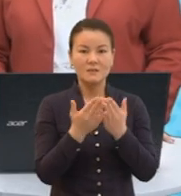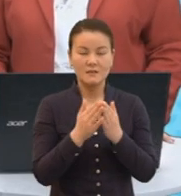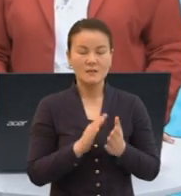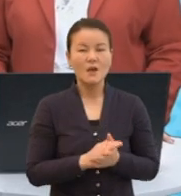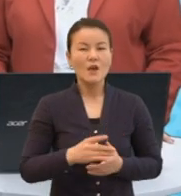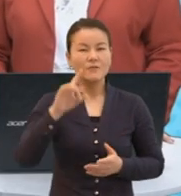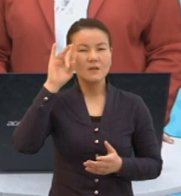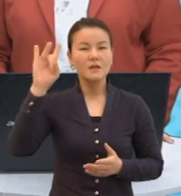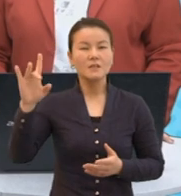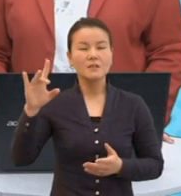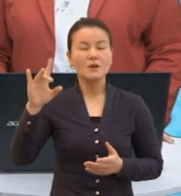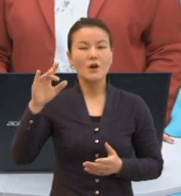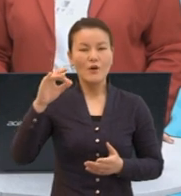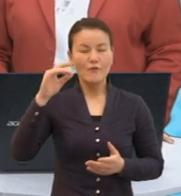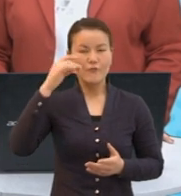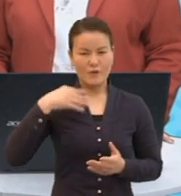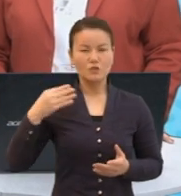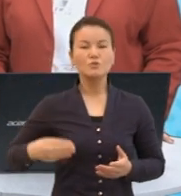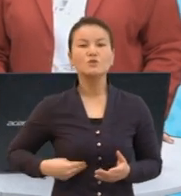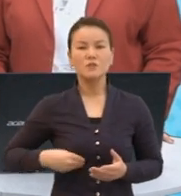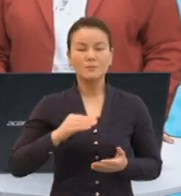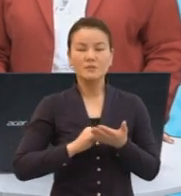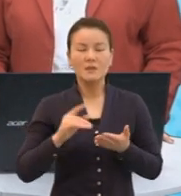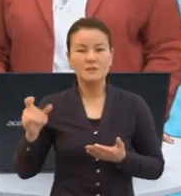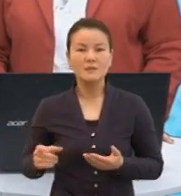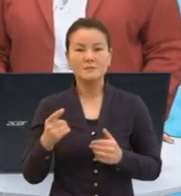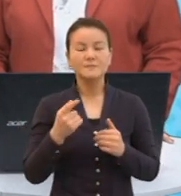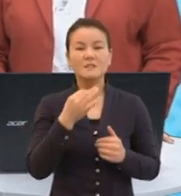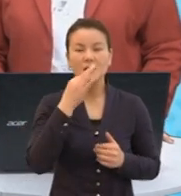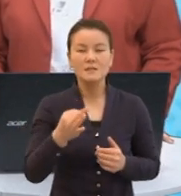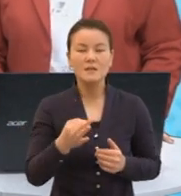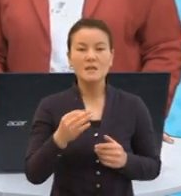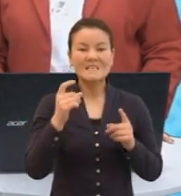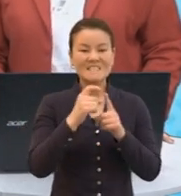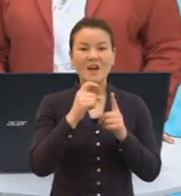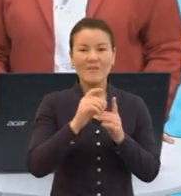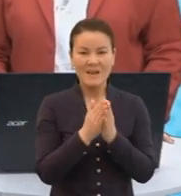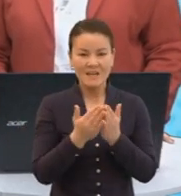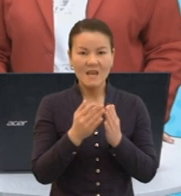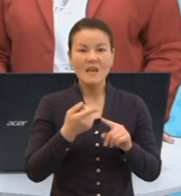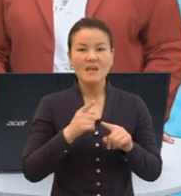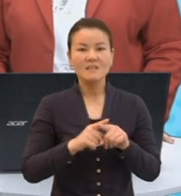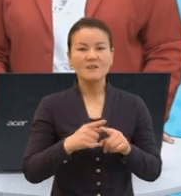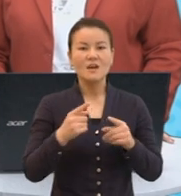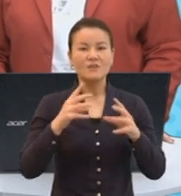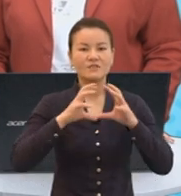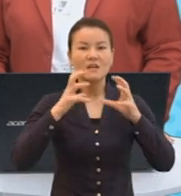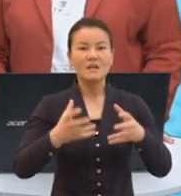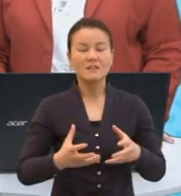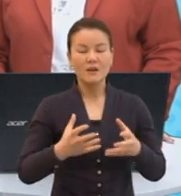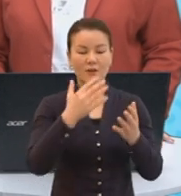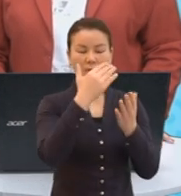французский писатель Анатоль Франс сказал: «Словарь – это вселенная в алфавитном